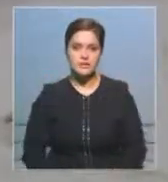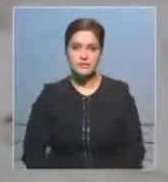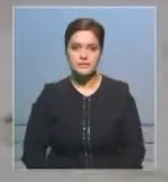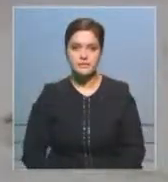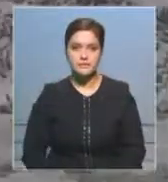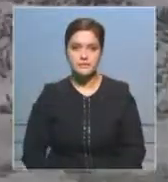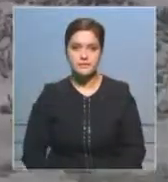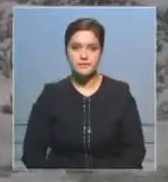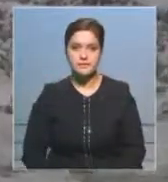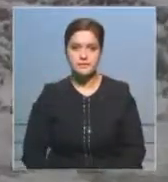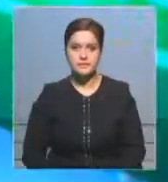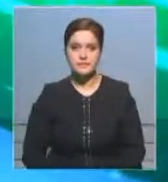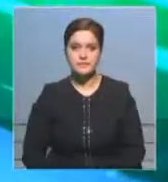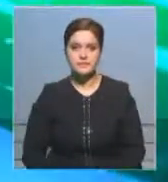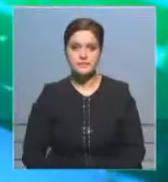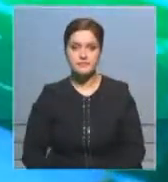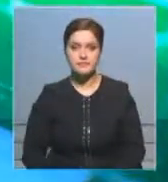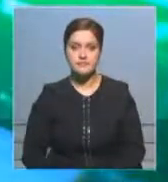в